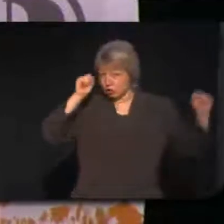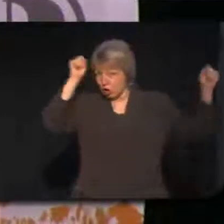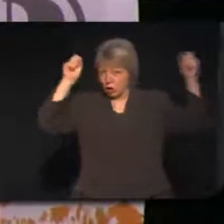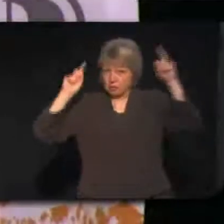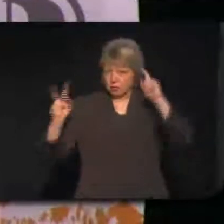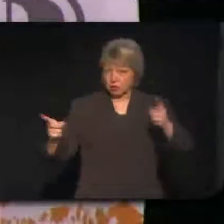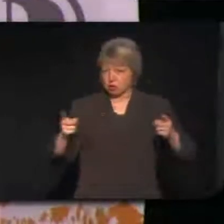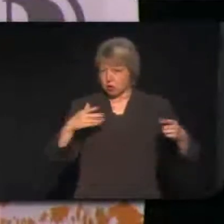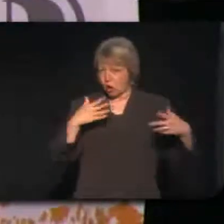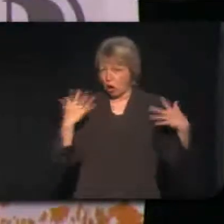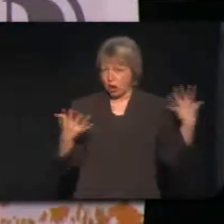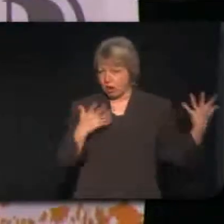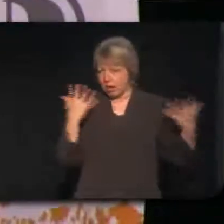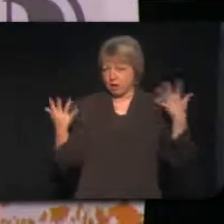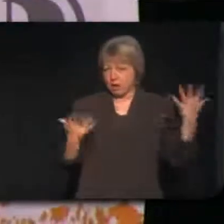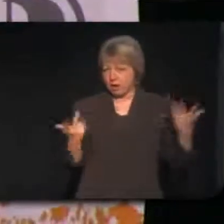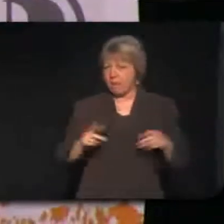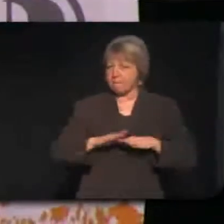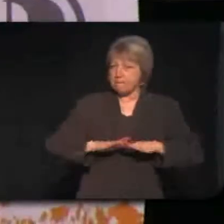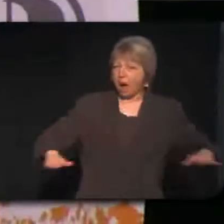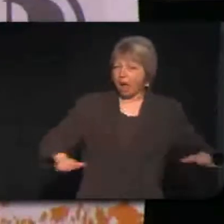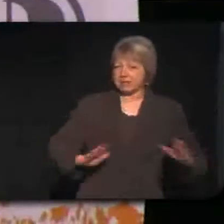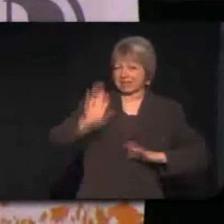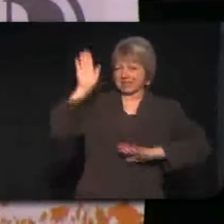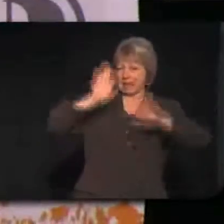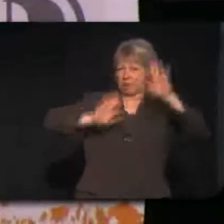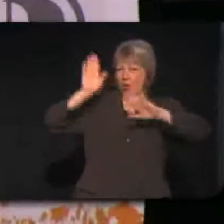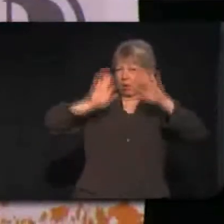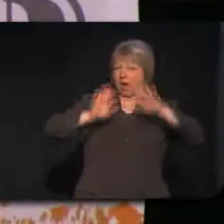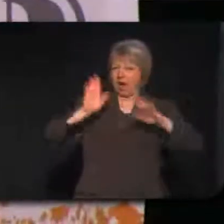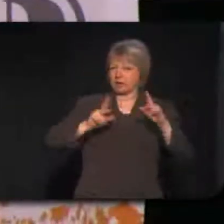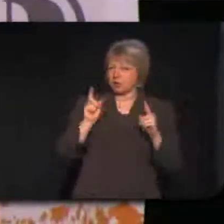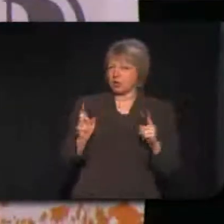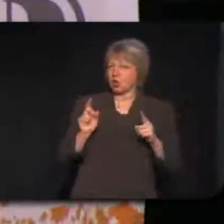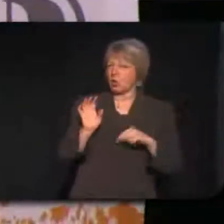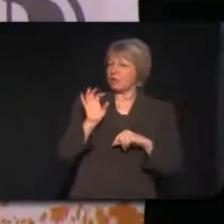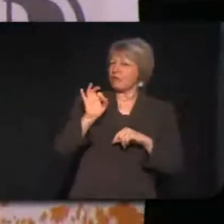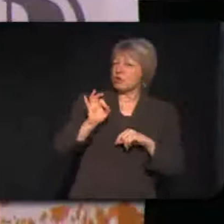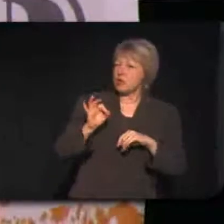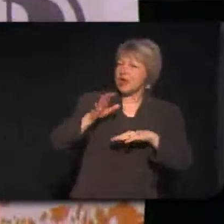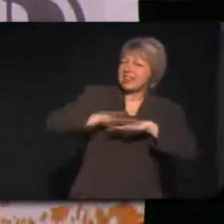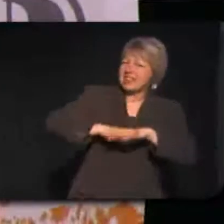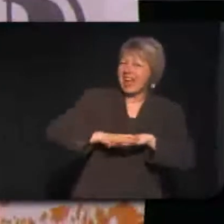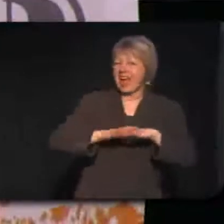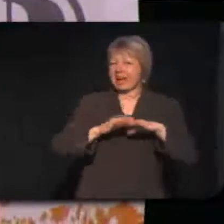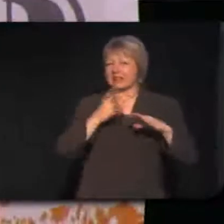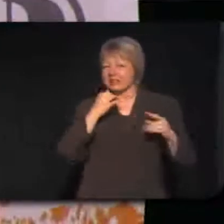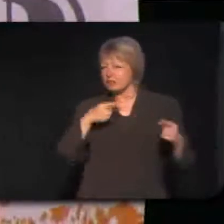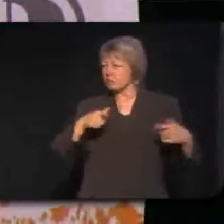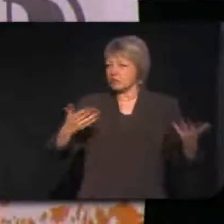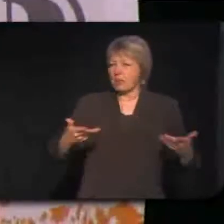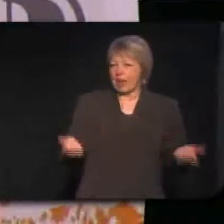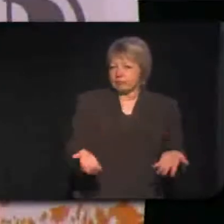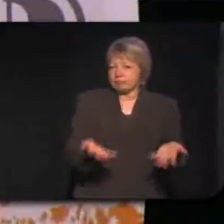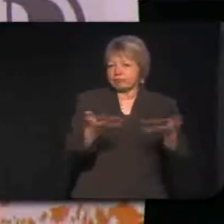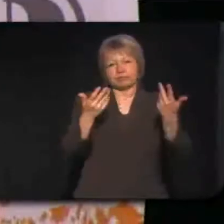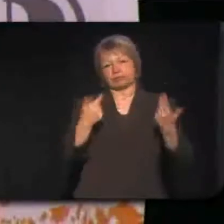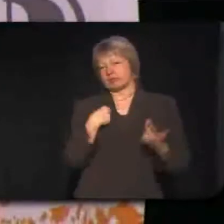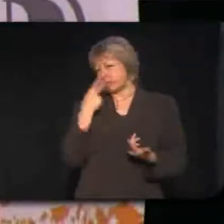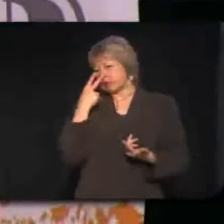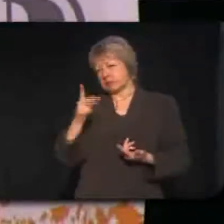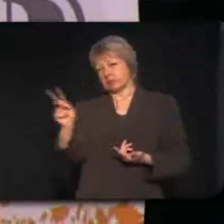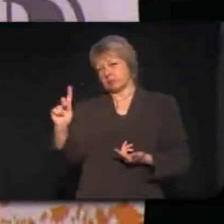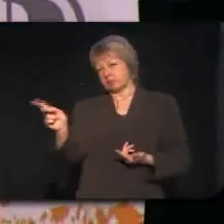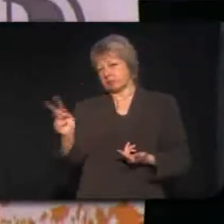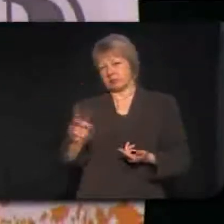netzaffin und basisdemokratisch das stelle ich sehr in Frage denn Ton Steine Erden